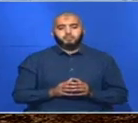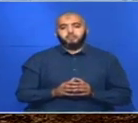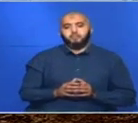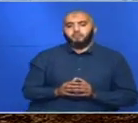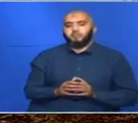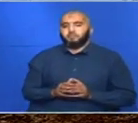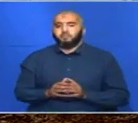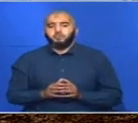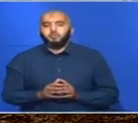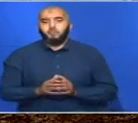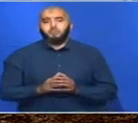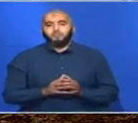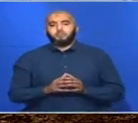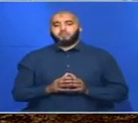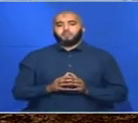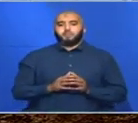مشاكل